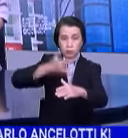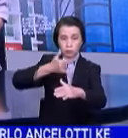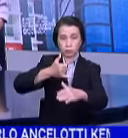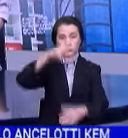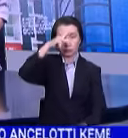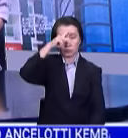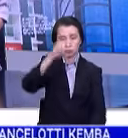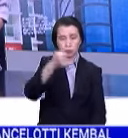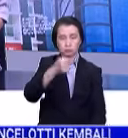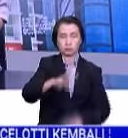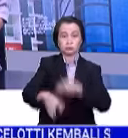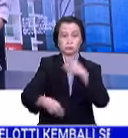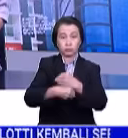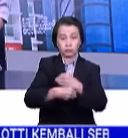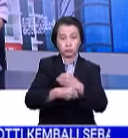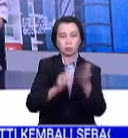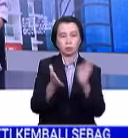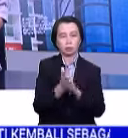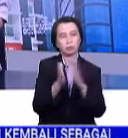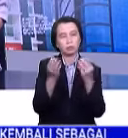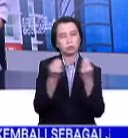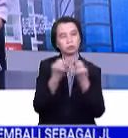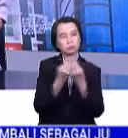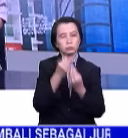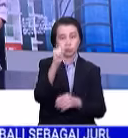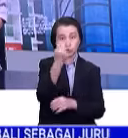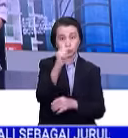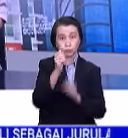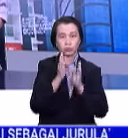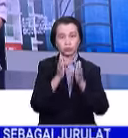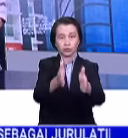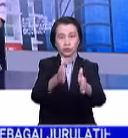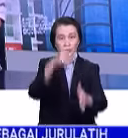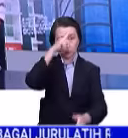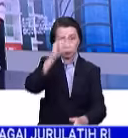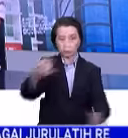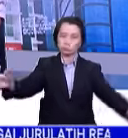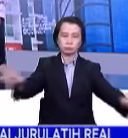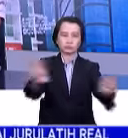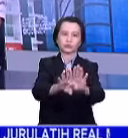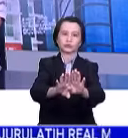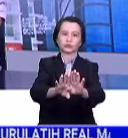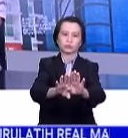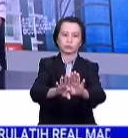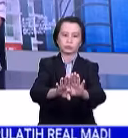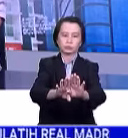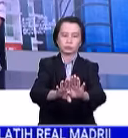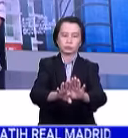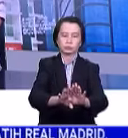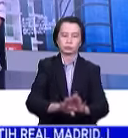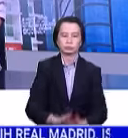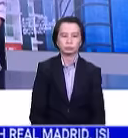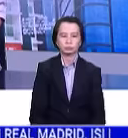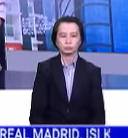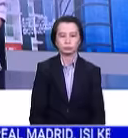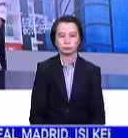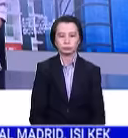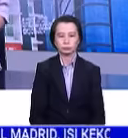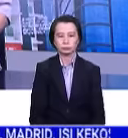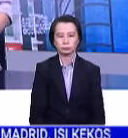berkenaan. Pertambahan itu menjadikan 10 jalan di Putrajaya ditutup sepanjang pelaksanaan kawalan pergerakan